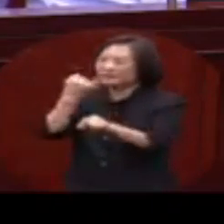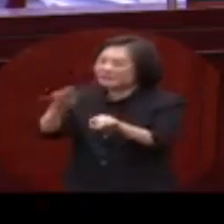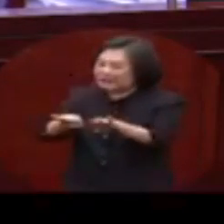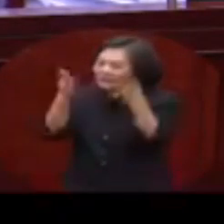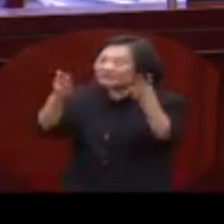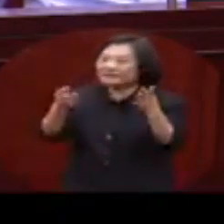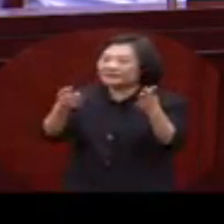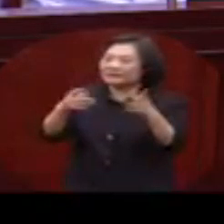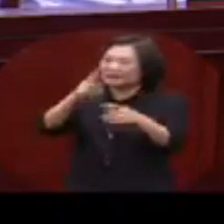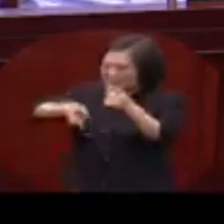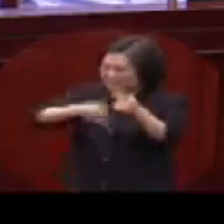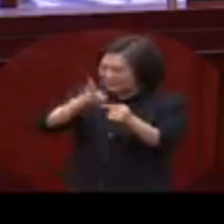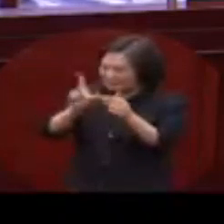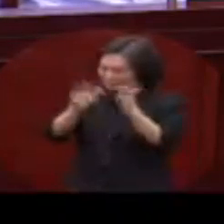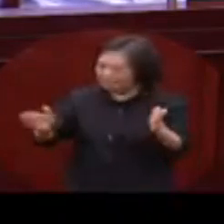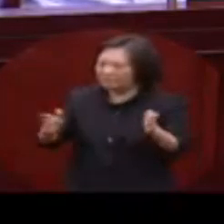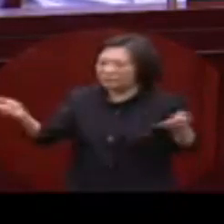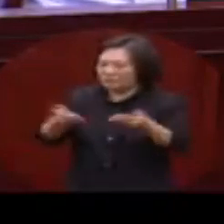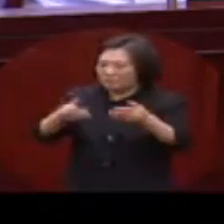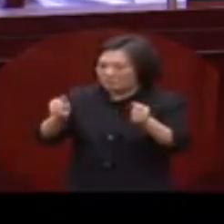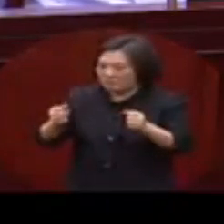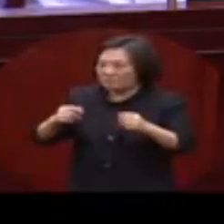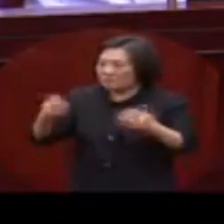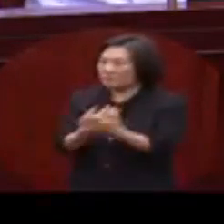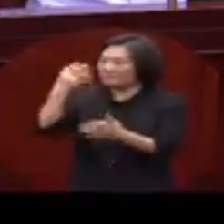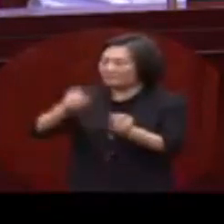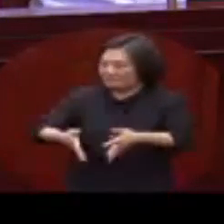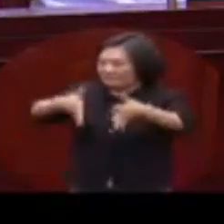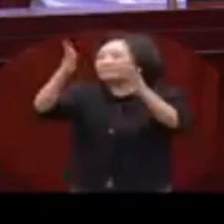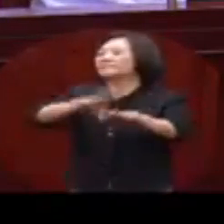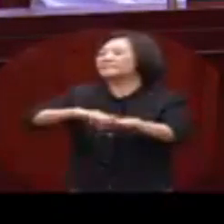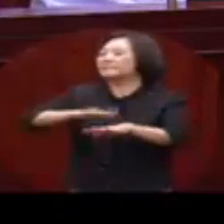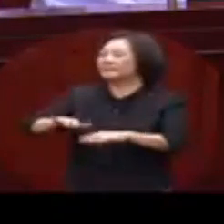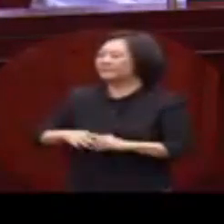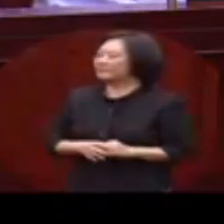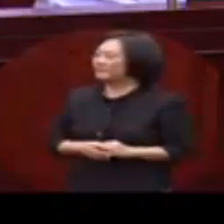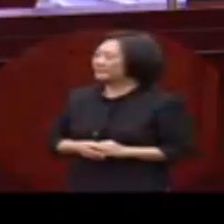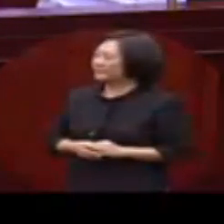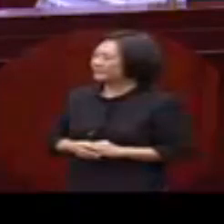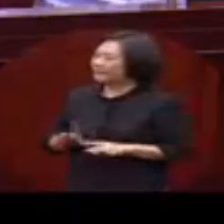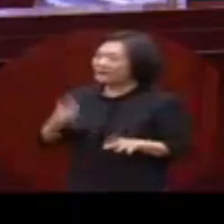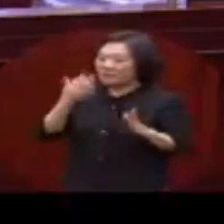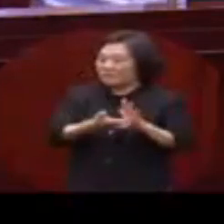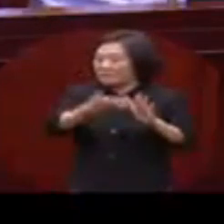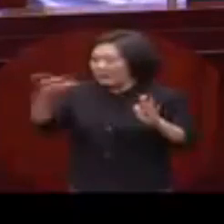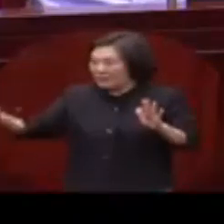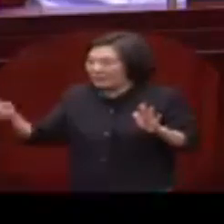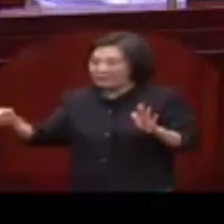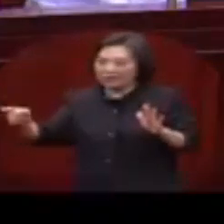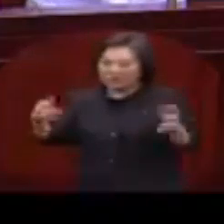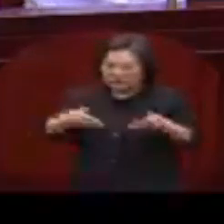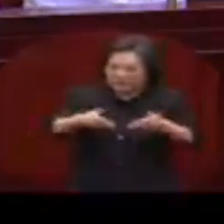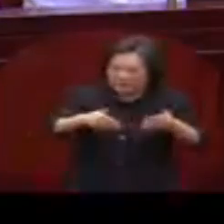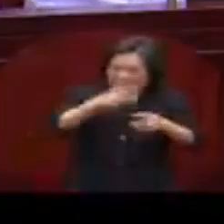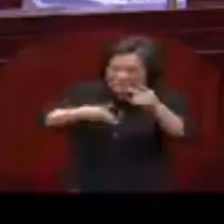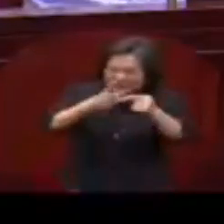在3年内完工。我知道说这个人家押军令状，你知道，我们原则上是这样，搬出去3年内一定要搬回来啊，上面要